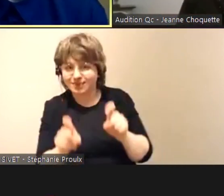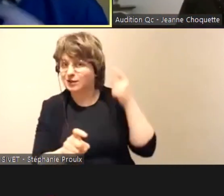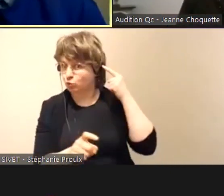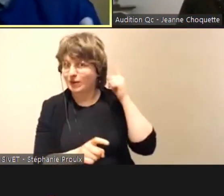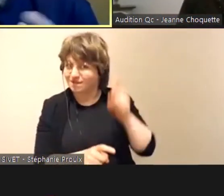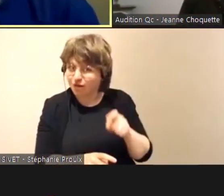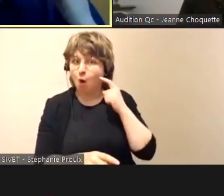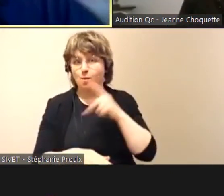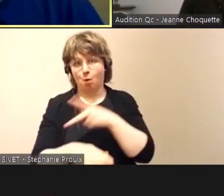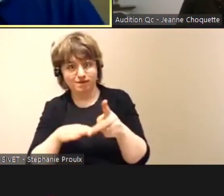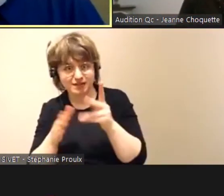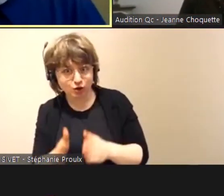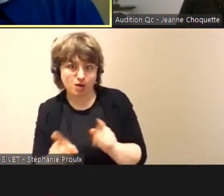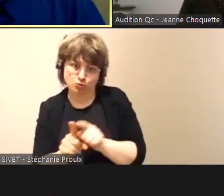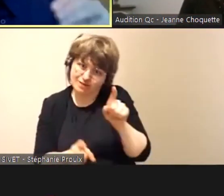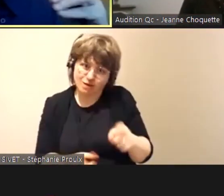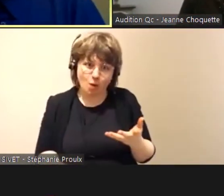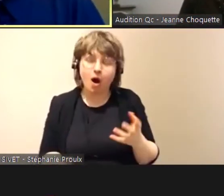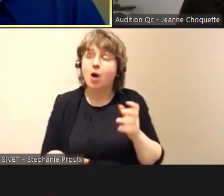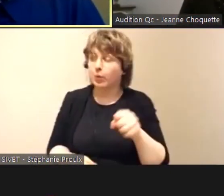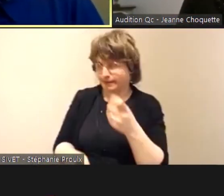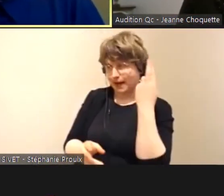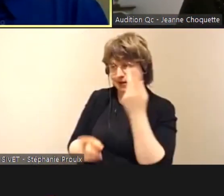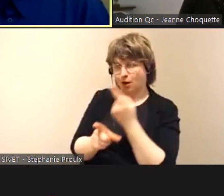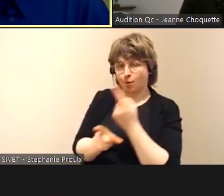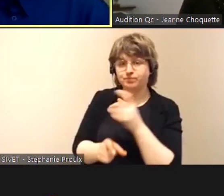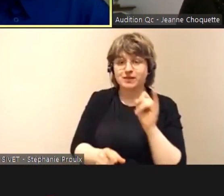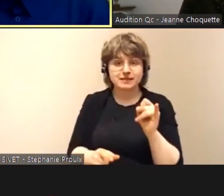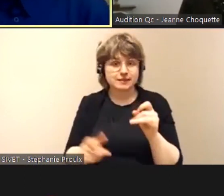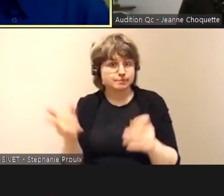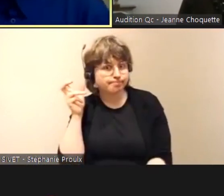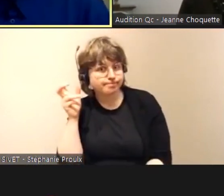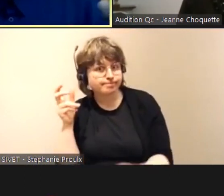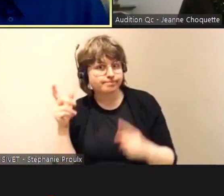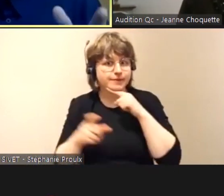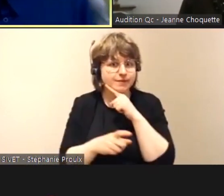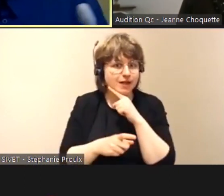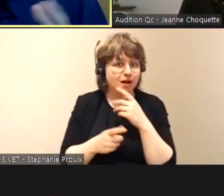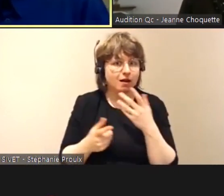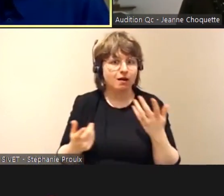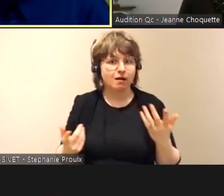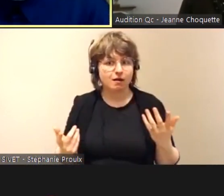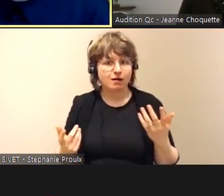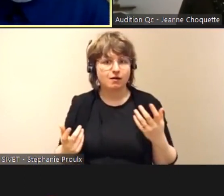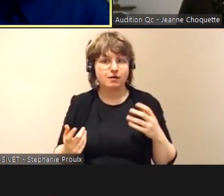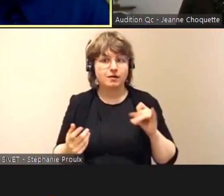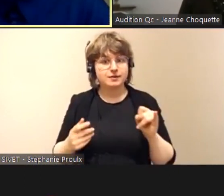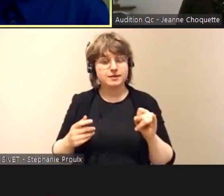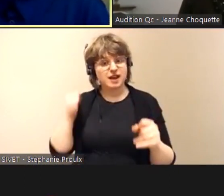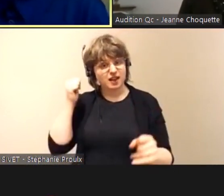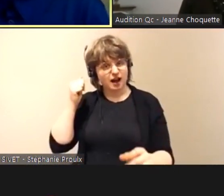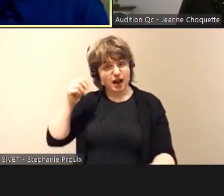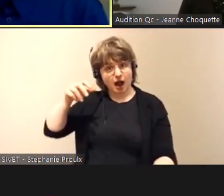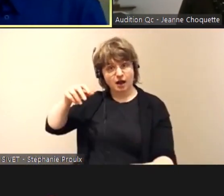bonne question. Alors, dans un premier temps, vous avez tout à fait raison. Si on a de la difficulté à entendre, puis on a le choix, puis on va s'asseoir en